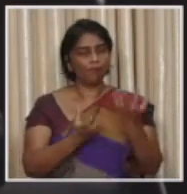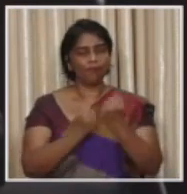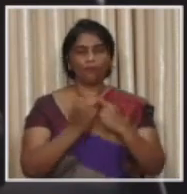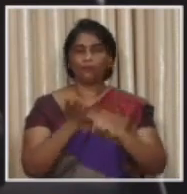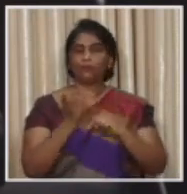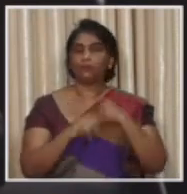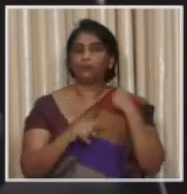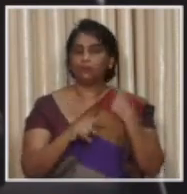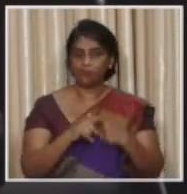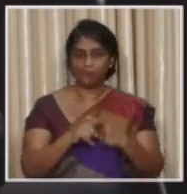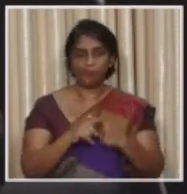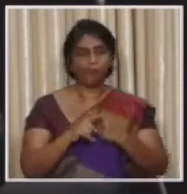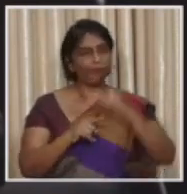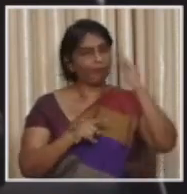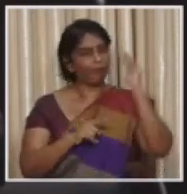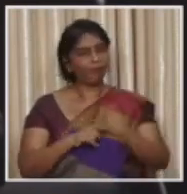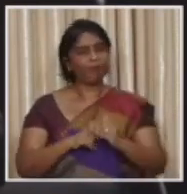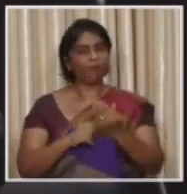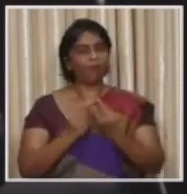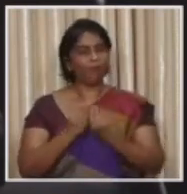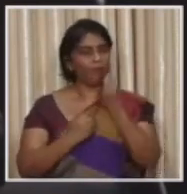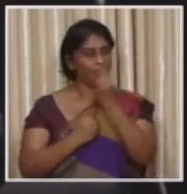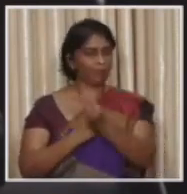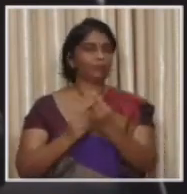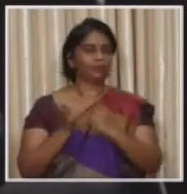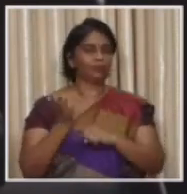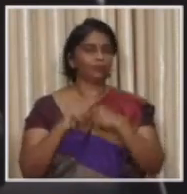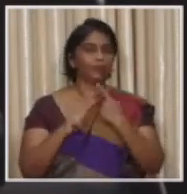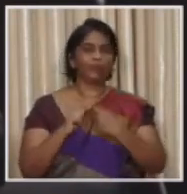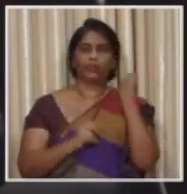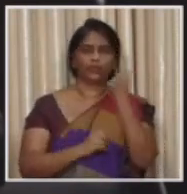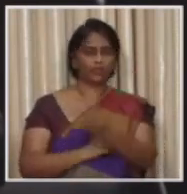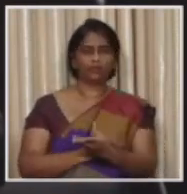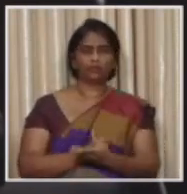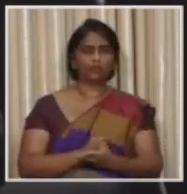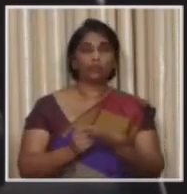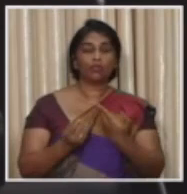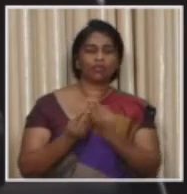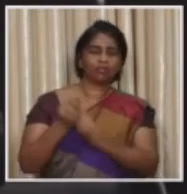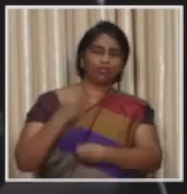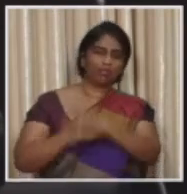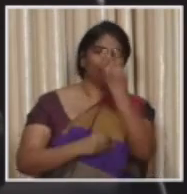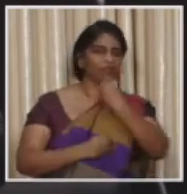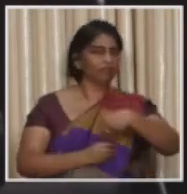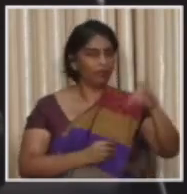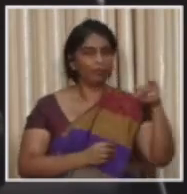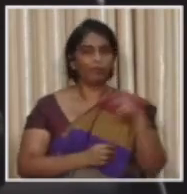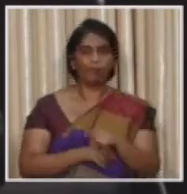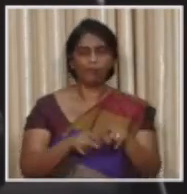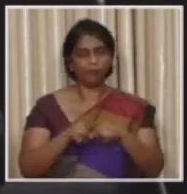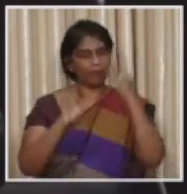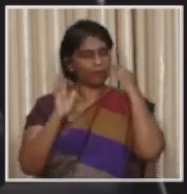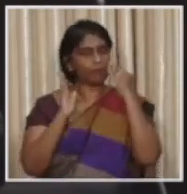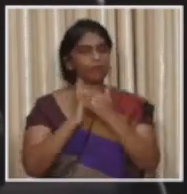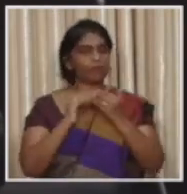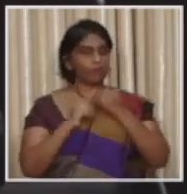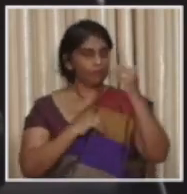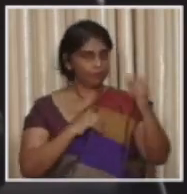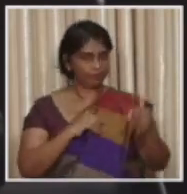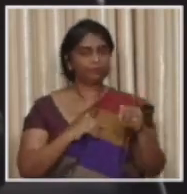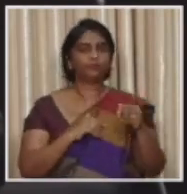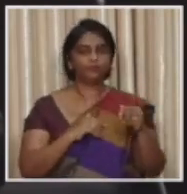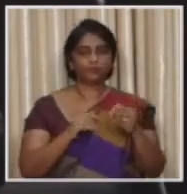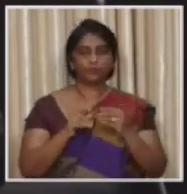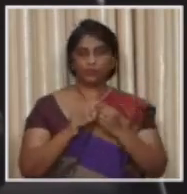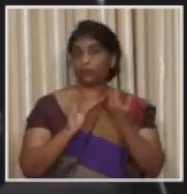මුදලත් ඒකටත් අඩු මුදලක් ගහලා බදු මුදලක් ගහලා දෙන්න යන්නේ. මොනවද මේ සන්තෝෂයෙන් හැටියට දෙන්න යන්නේ? ඉතින් මේ කාරණා අපි ඉදිරි කාලේ